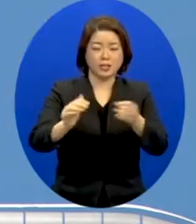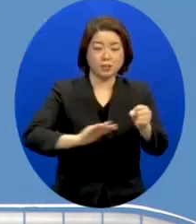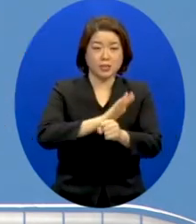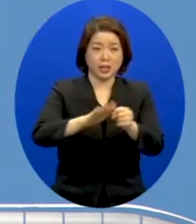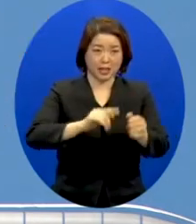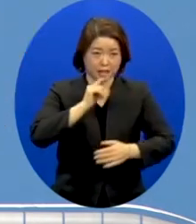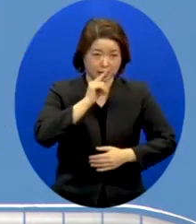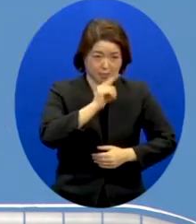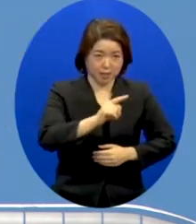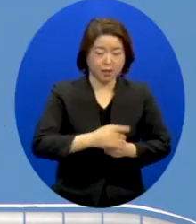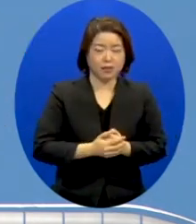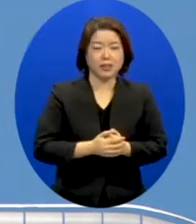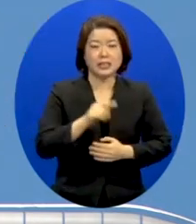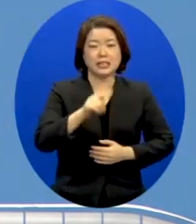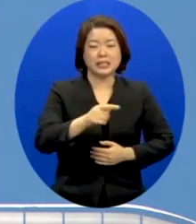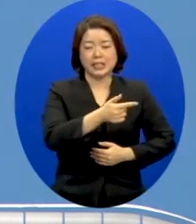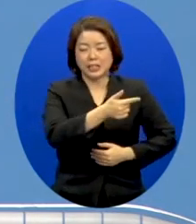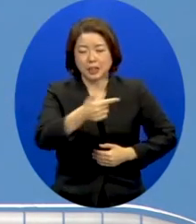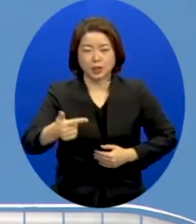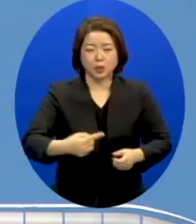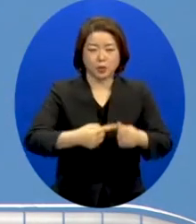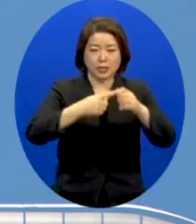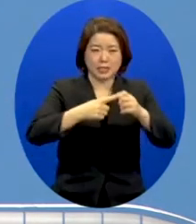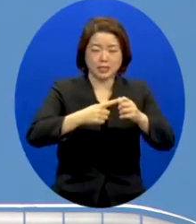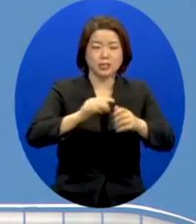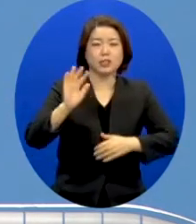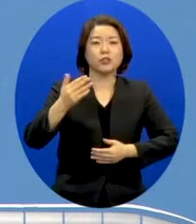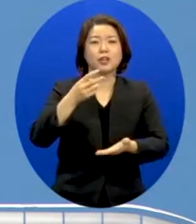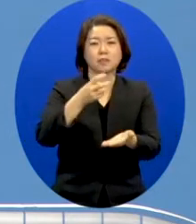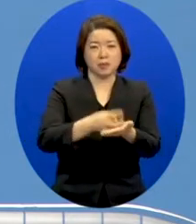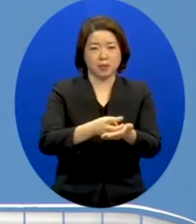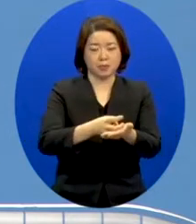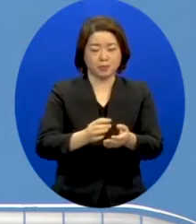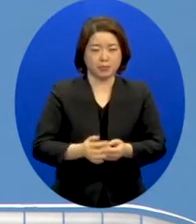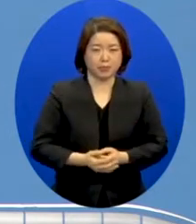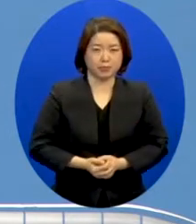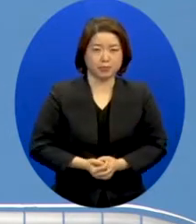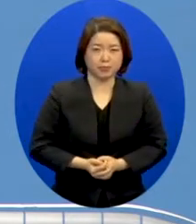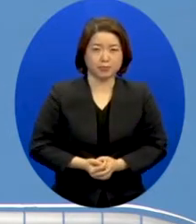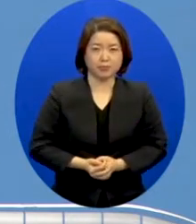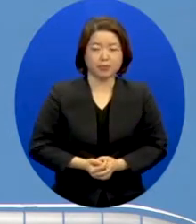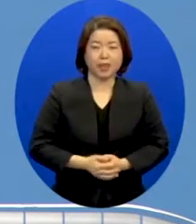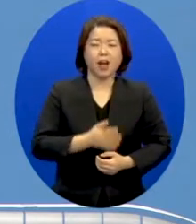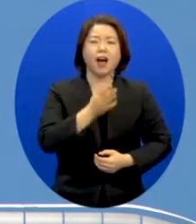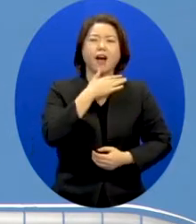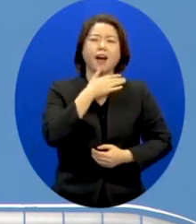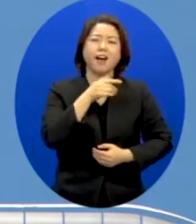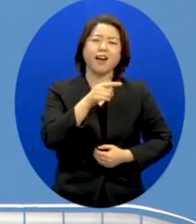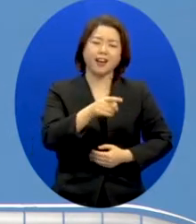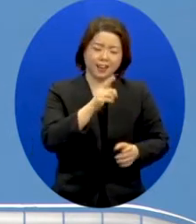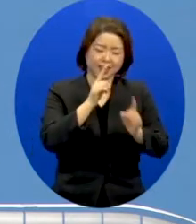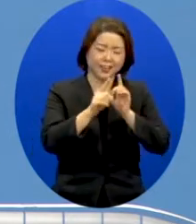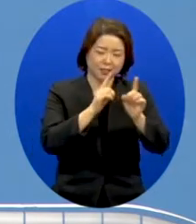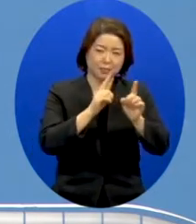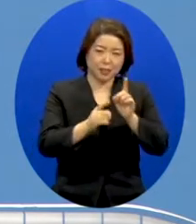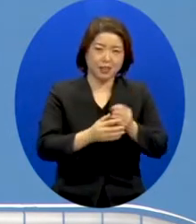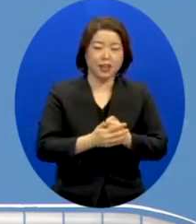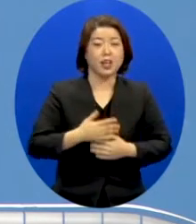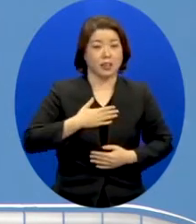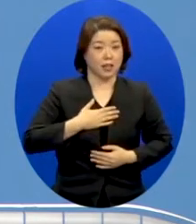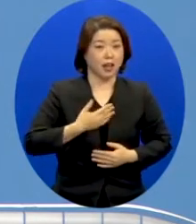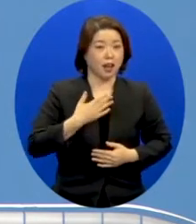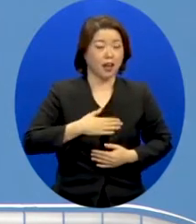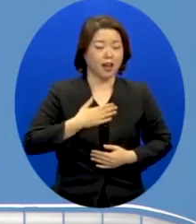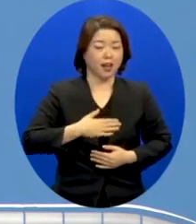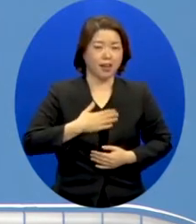이것이 크고 첫째 되는 계명 이요 아 그 말씀이 없군요 저도 알고